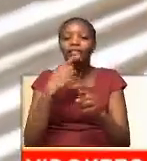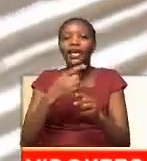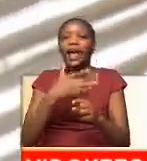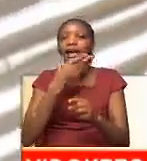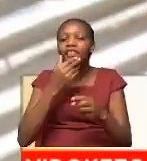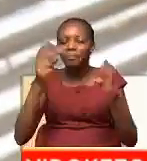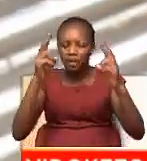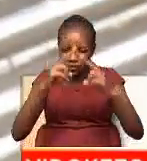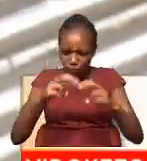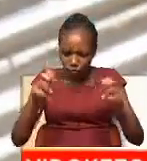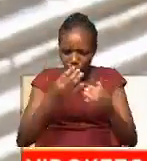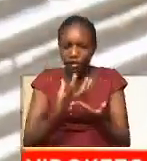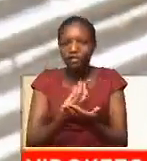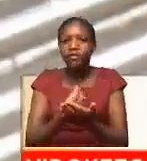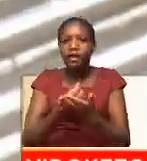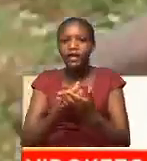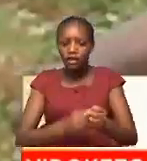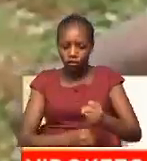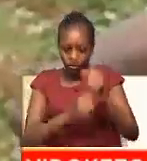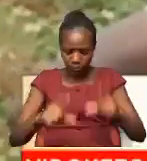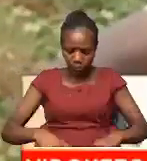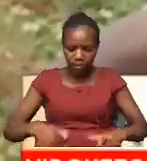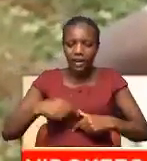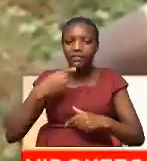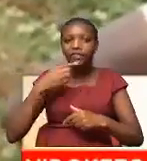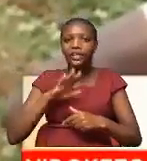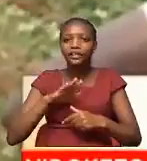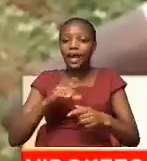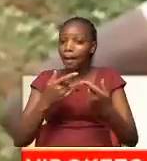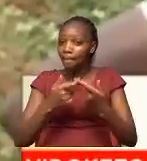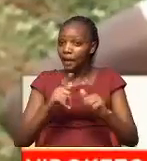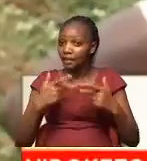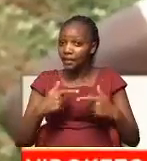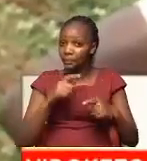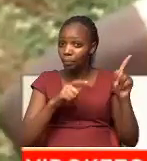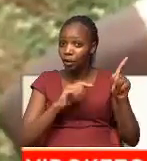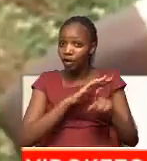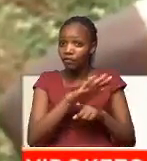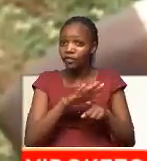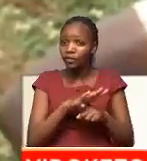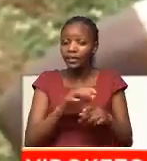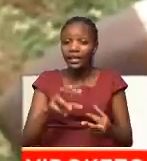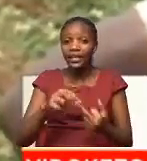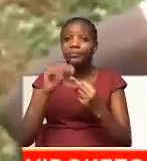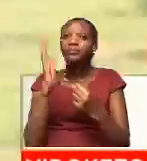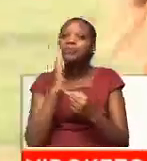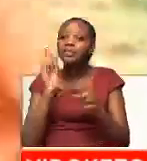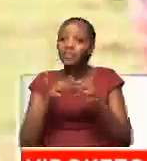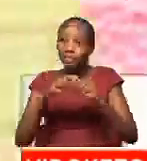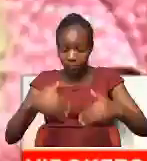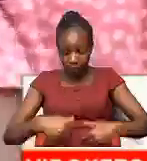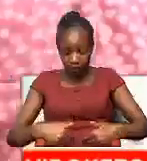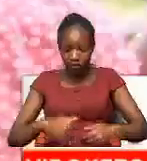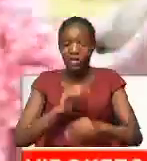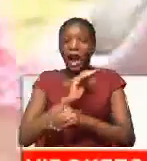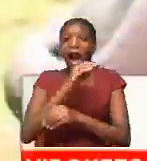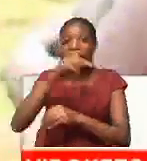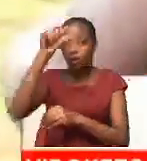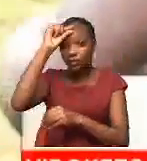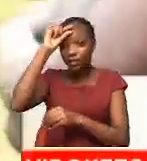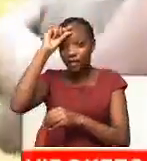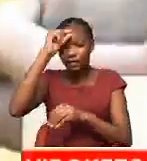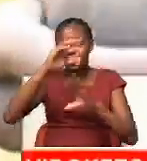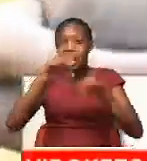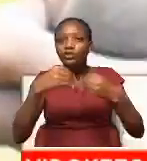alikuwa akitafuta fedha za kujikimu kimaisha. Hata hivyo wenyeji wa eneo hilo hasa kina mama na vijana wanaitaka serikali kuwaletea